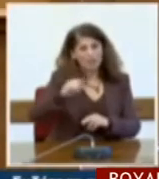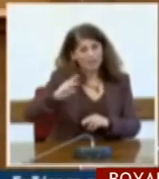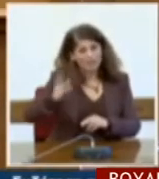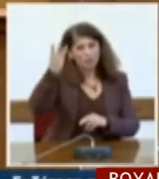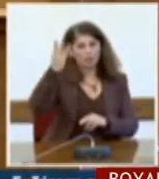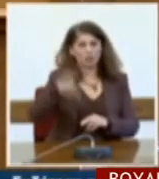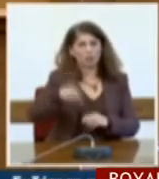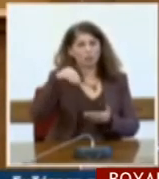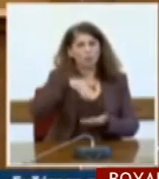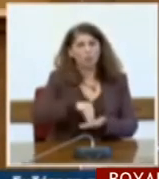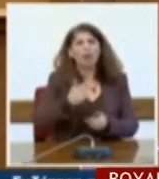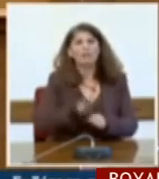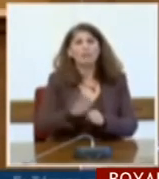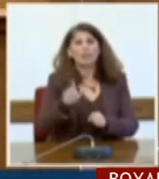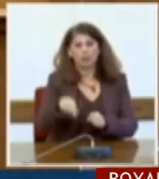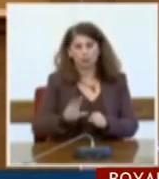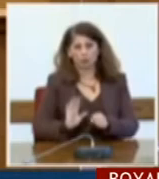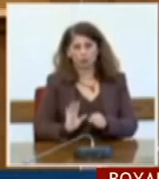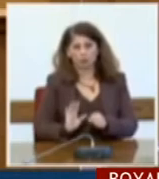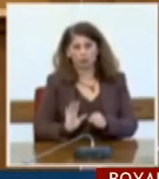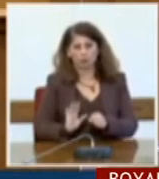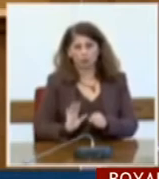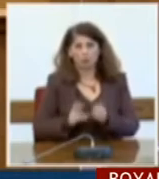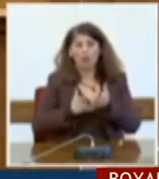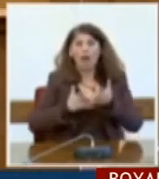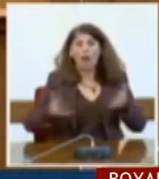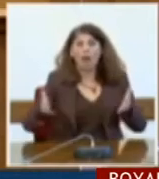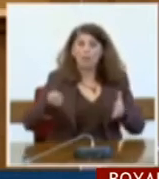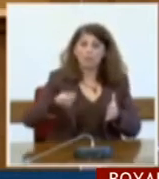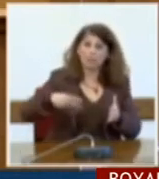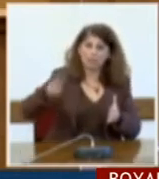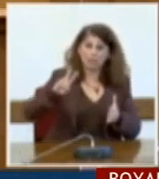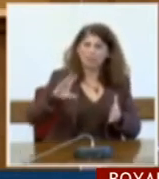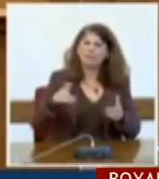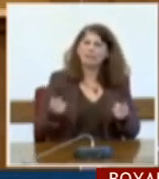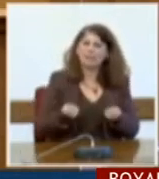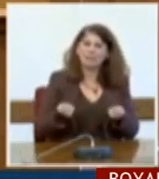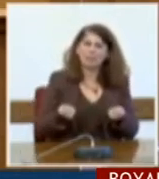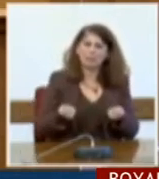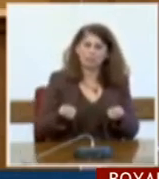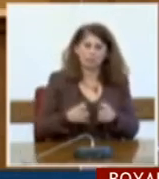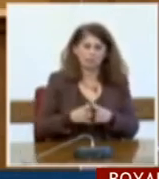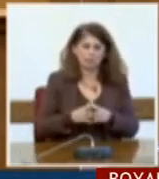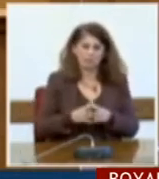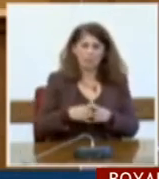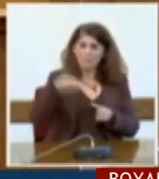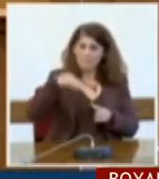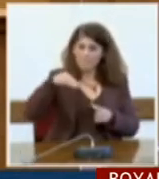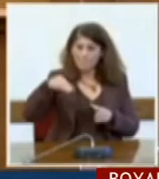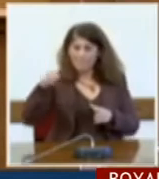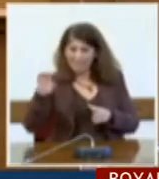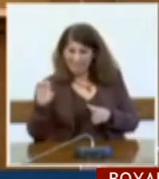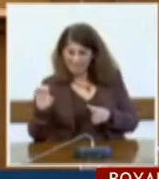και πάλι δεν επαρκεί αυτό για τις υπέρογκες αυξήσεις, τι κάνατε, βγήκατε στα μέσα μαζικής